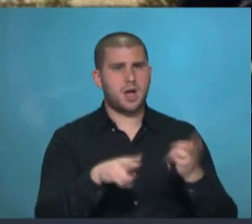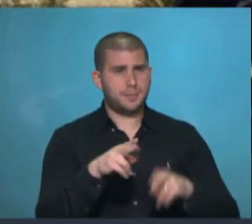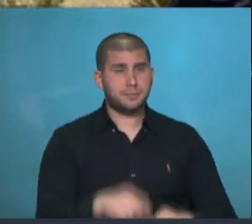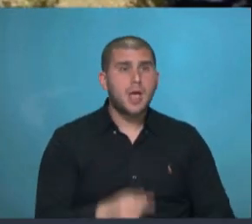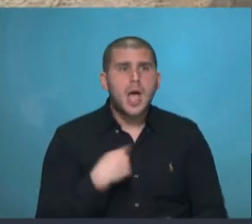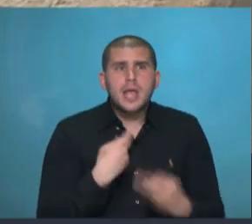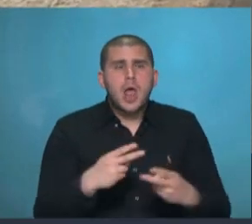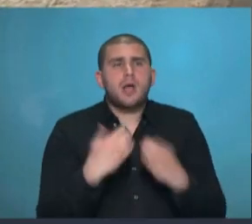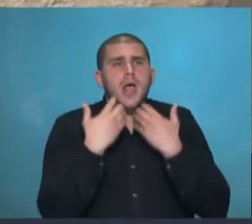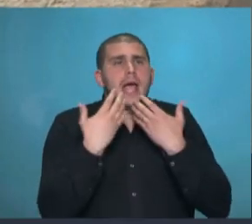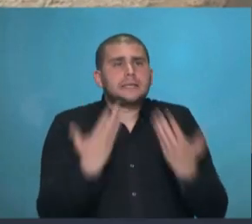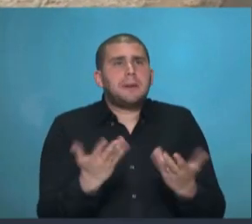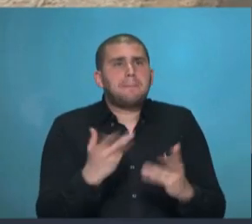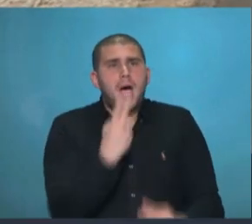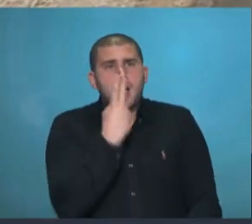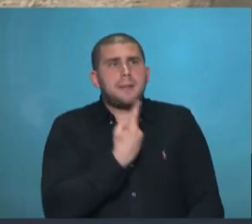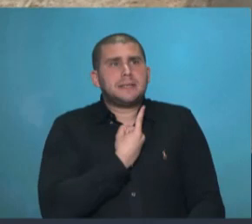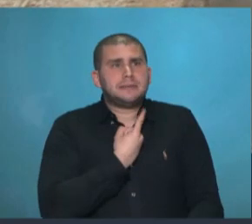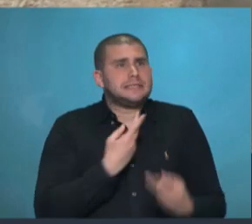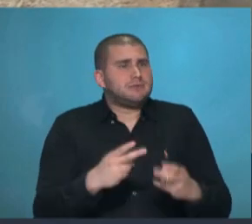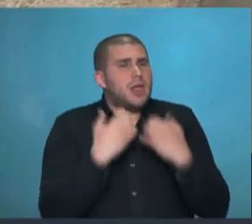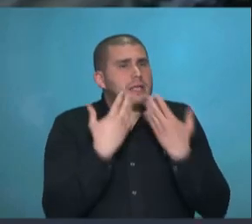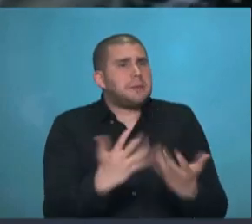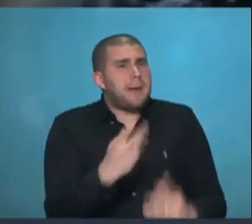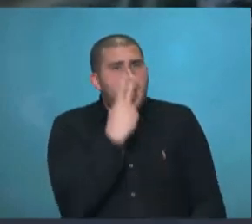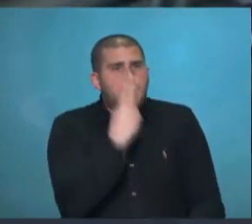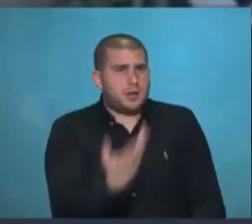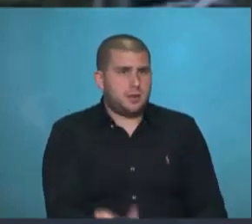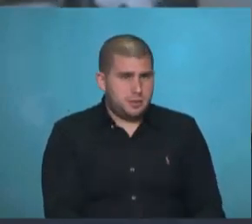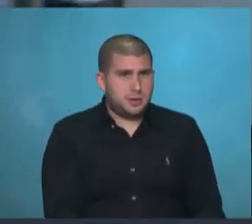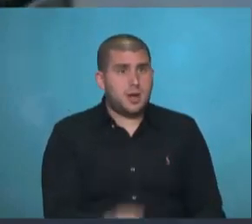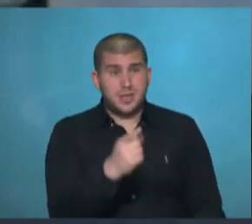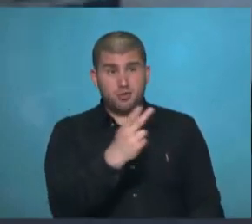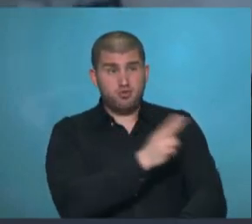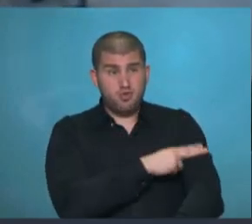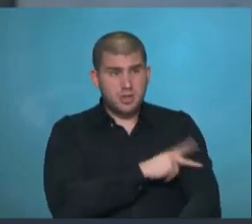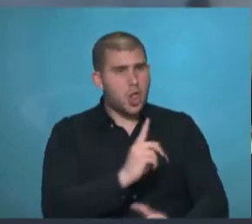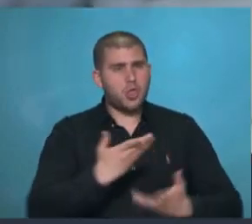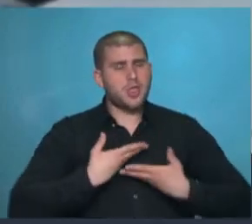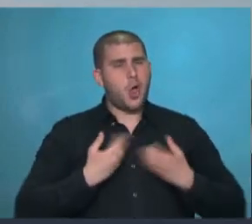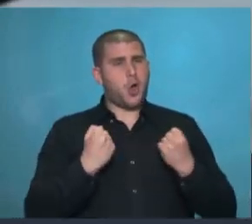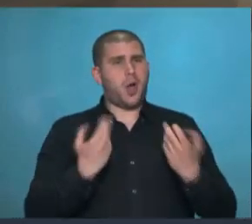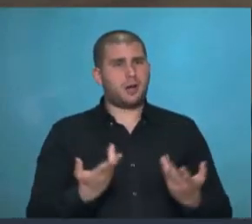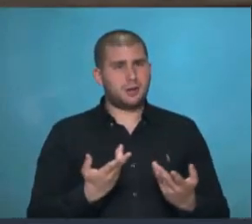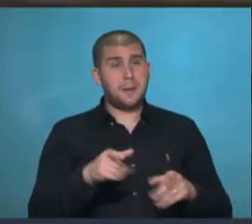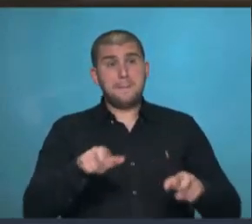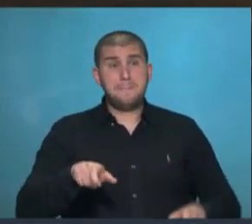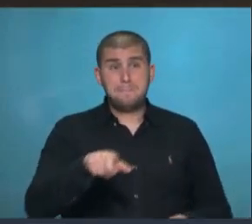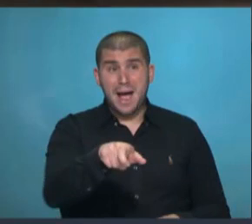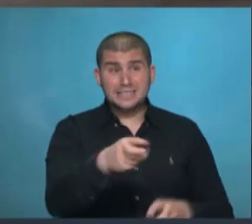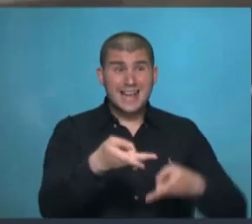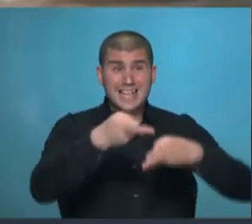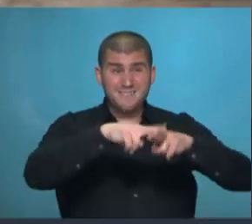לדבר ולהסביר מה ראיתי, כי אי אפשר לתאר ולהסביר מה שראית. זה שאתה שוטר לא מביא חסינות. פס ההפרדה כפול